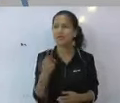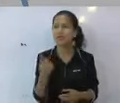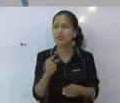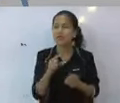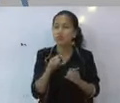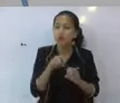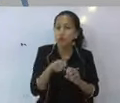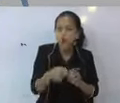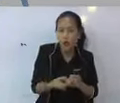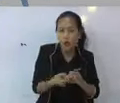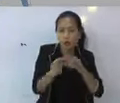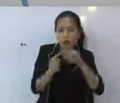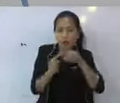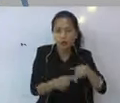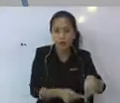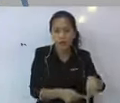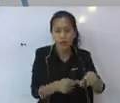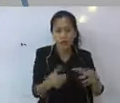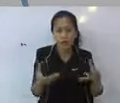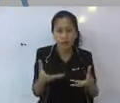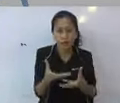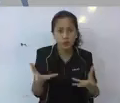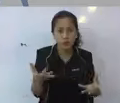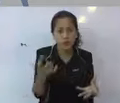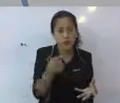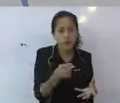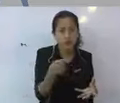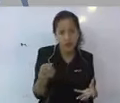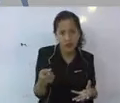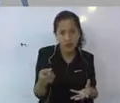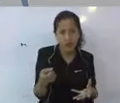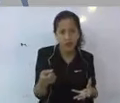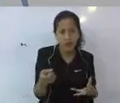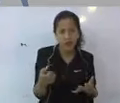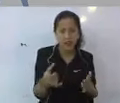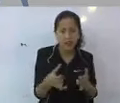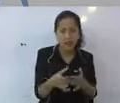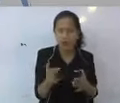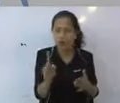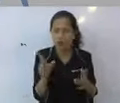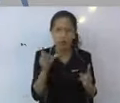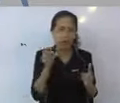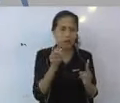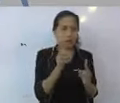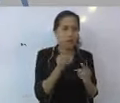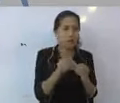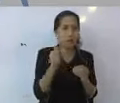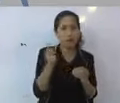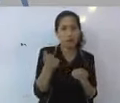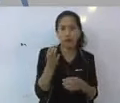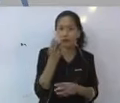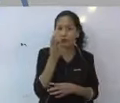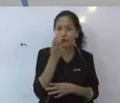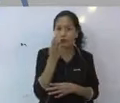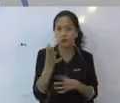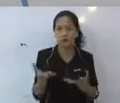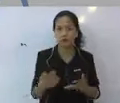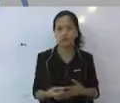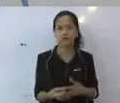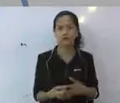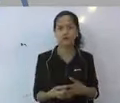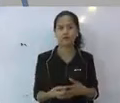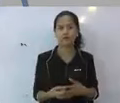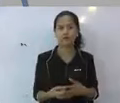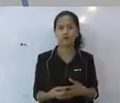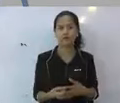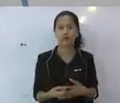doon magde-dwell, ma'am. Ma'am, mahirap din 'yun, ha. Oh, pag ganun. Generally, di ba, parang lahat naman ng area ng ano, may mga gulay tsaka prutas, di